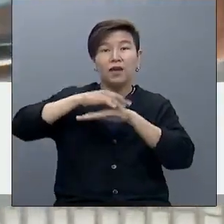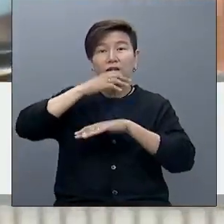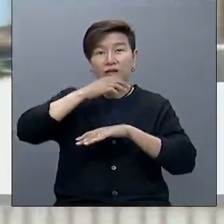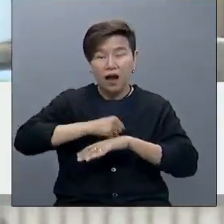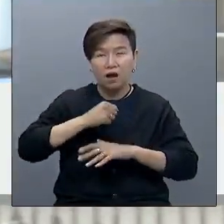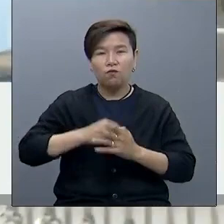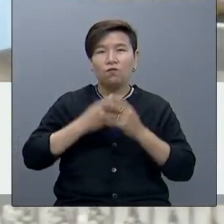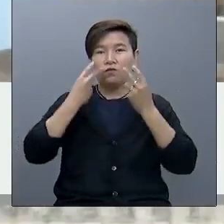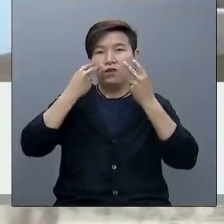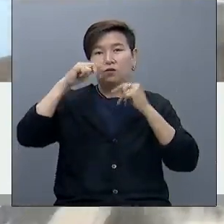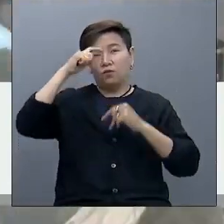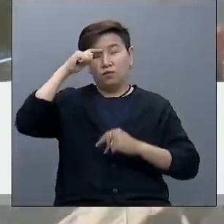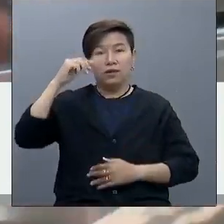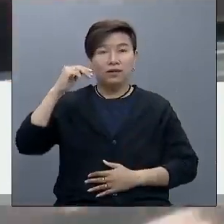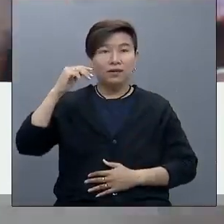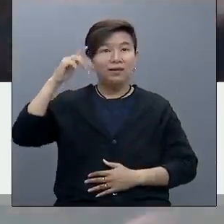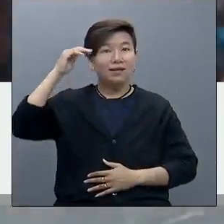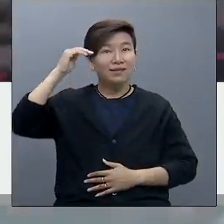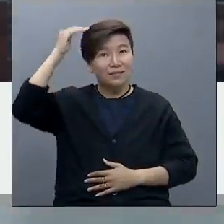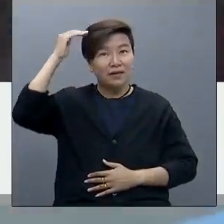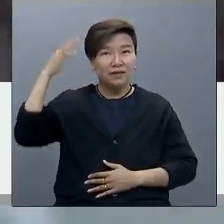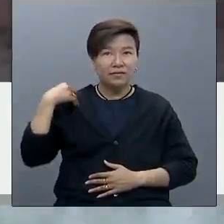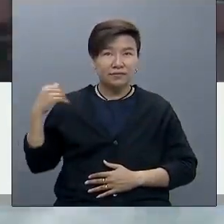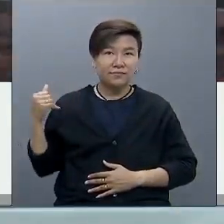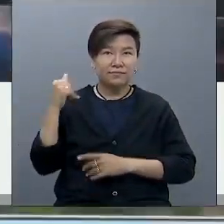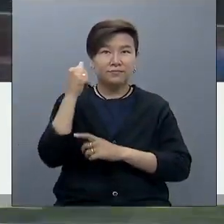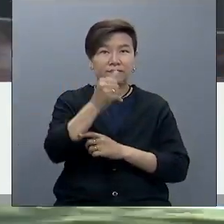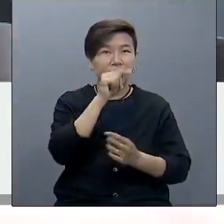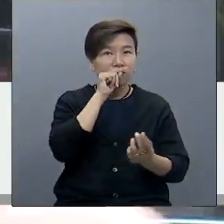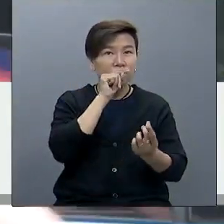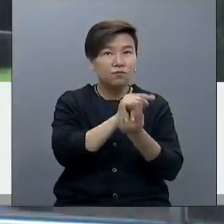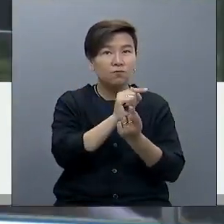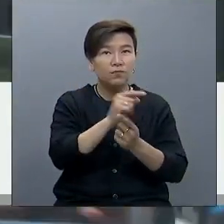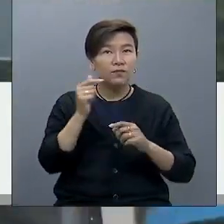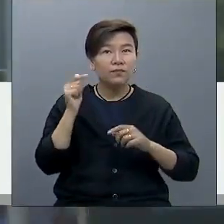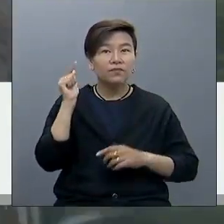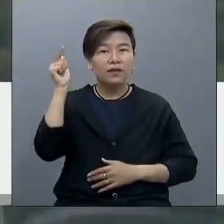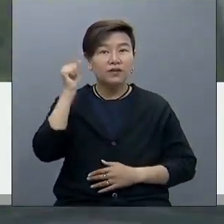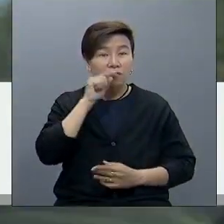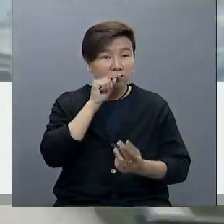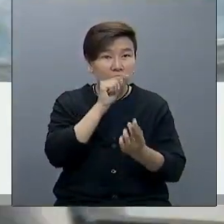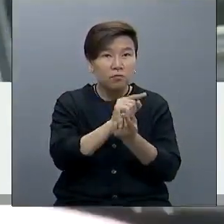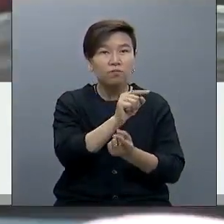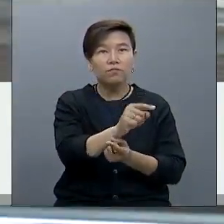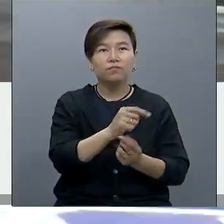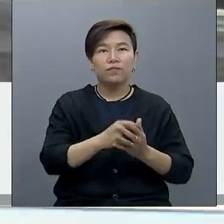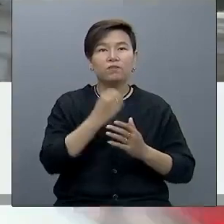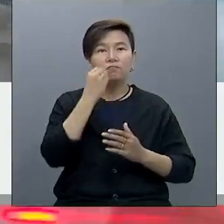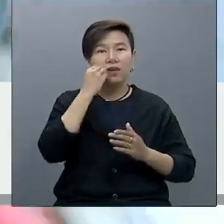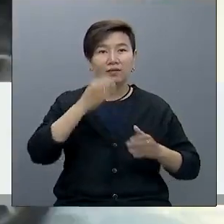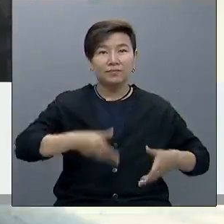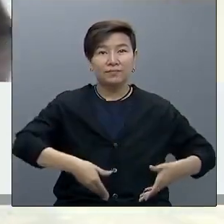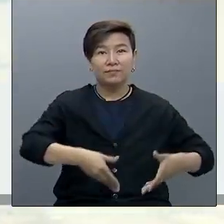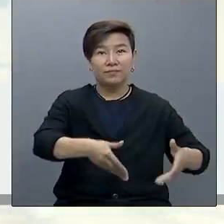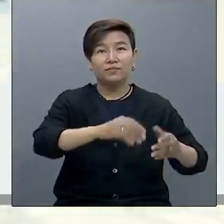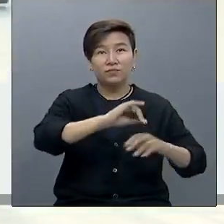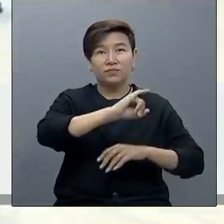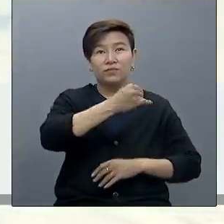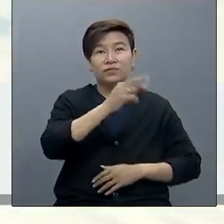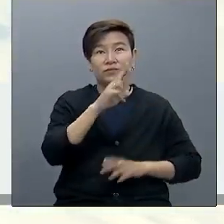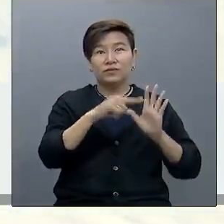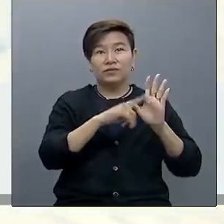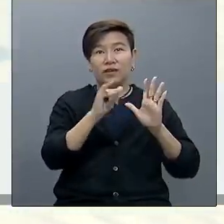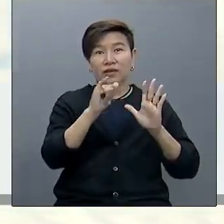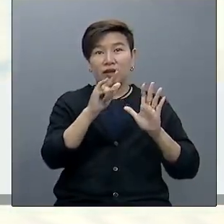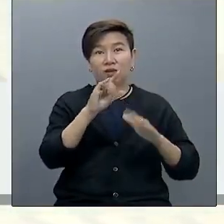ทวีสินนายกรัฐมนตรีเดินทางเข้าพบกับนายทักษิณชินวัตรที่บ้านจันสองล่าซอยจรัญสนิทวงศ์69ท่ามกลางก